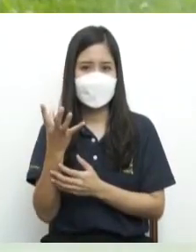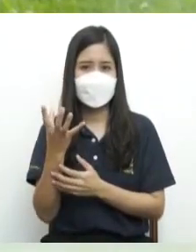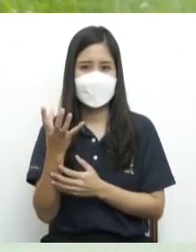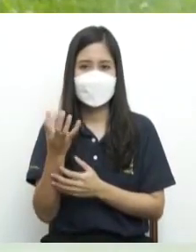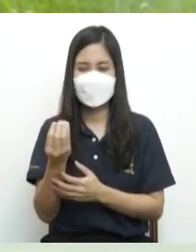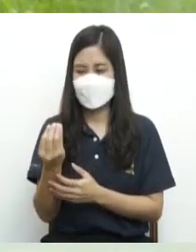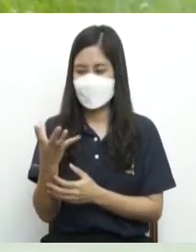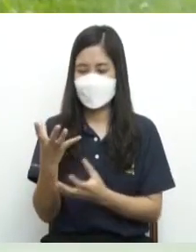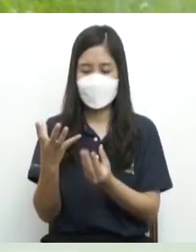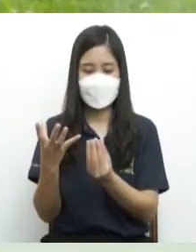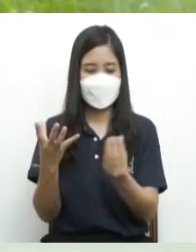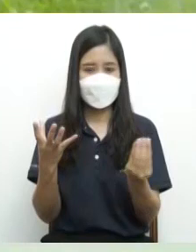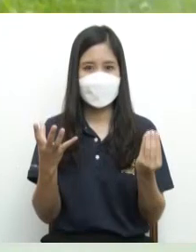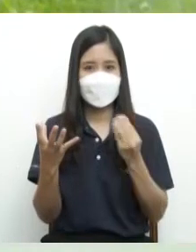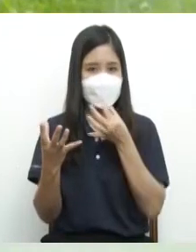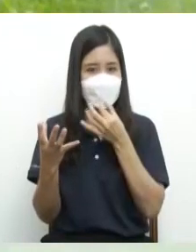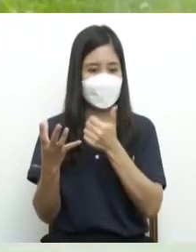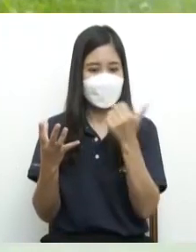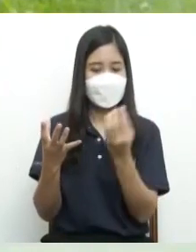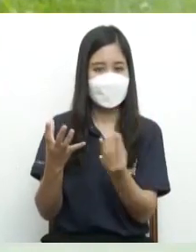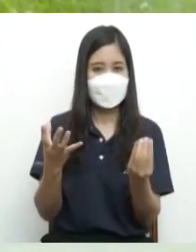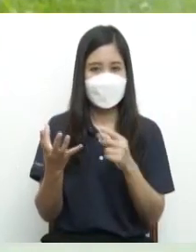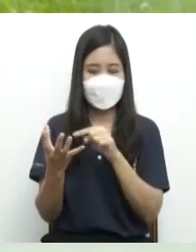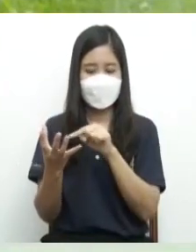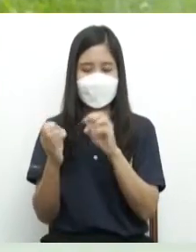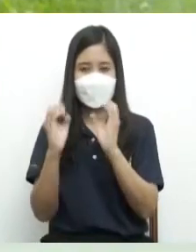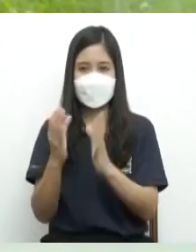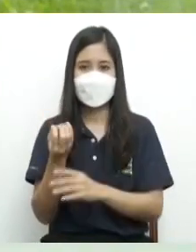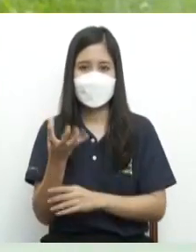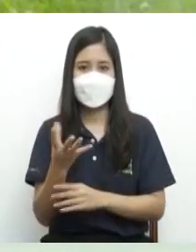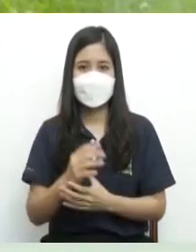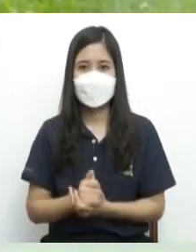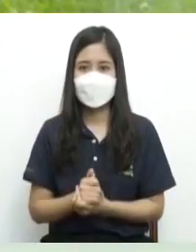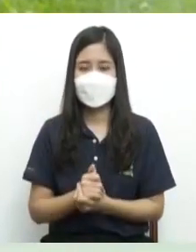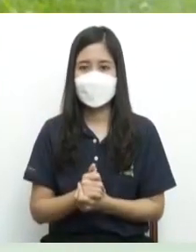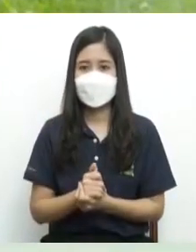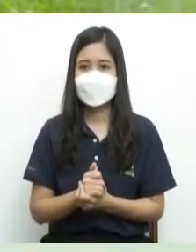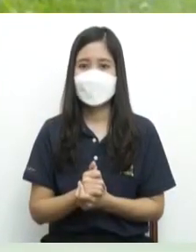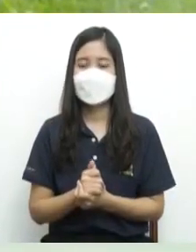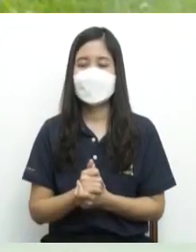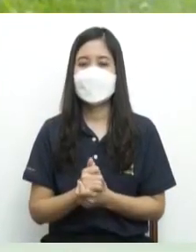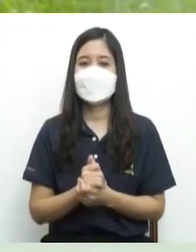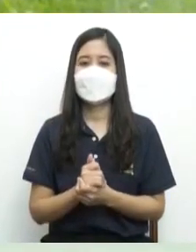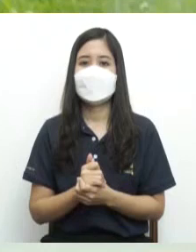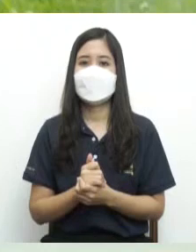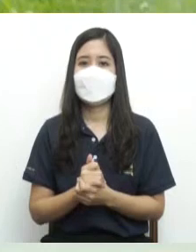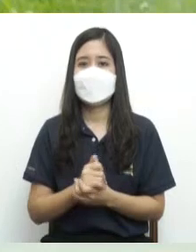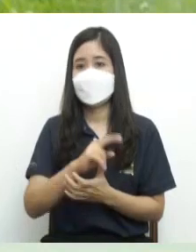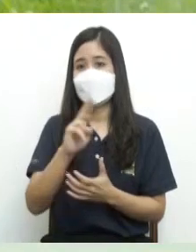การทุกประเภทของประเทศไทยอันนี้ประเด็นที่หนึ่งประเด็นที่สองผมคิดว่าในการใช้เว